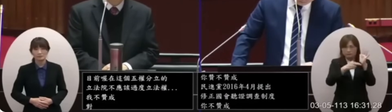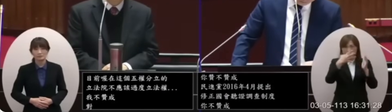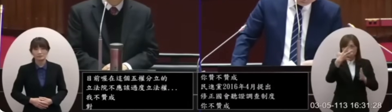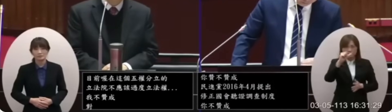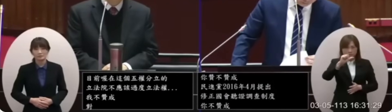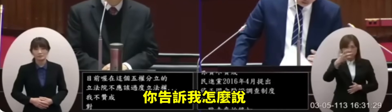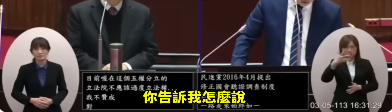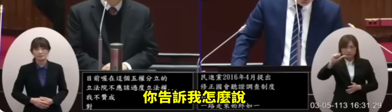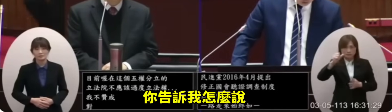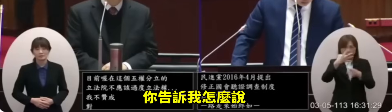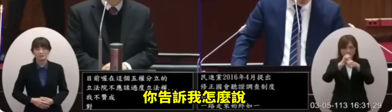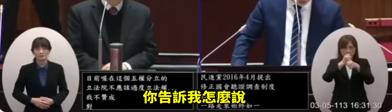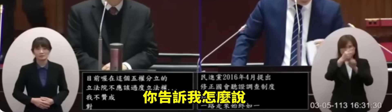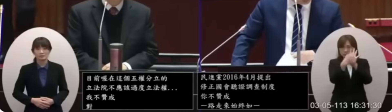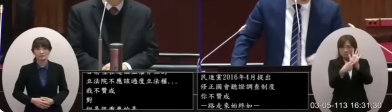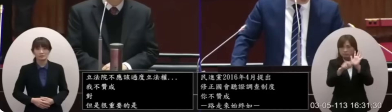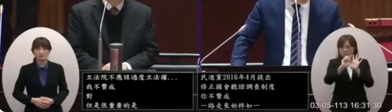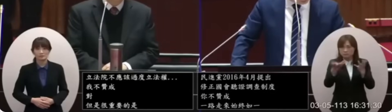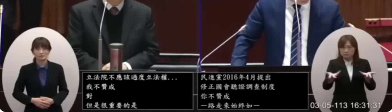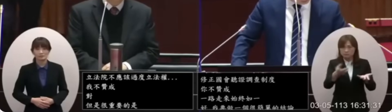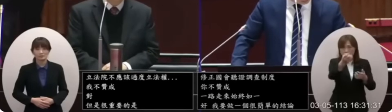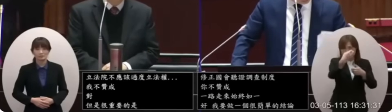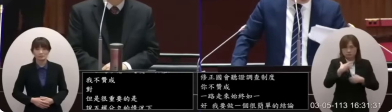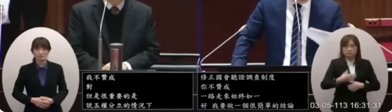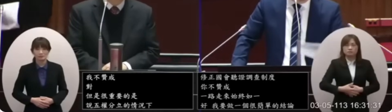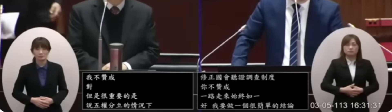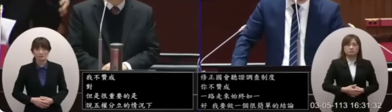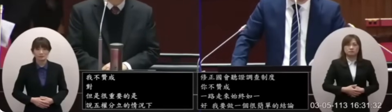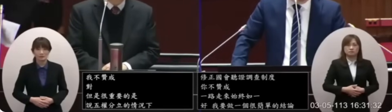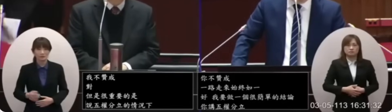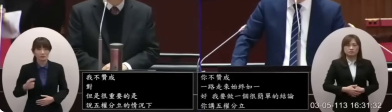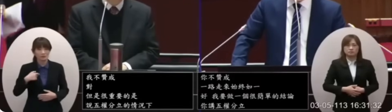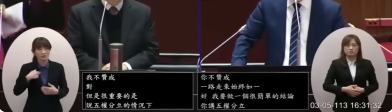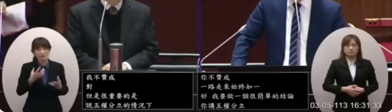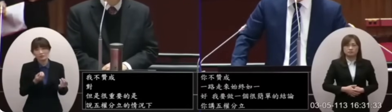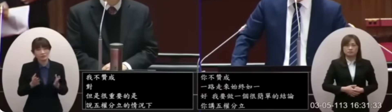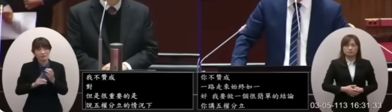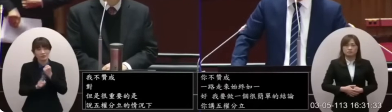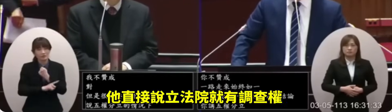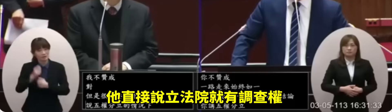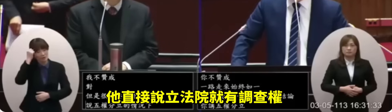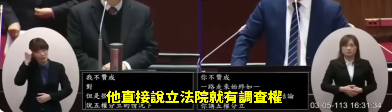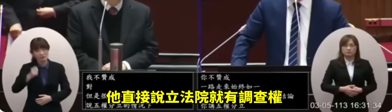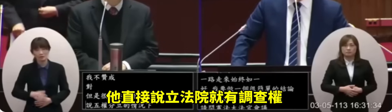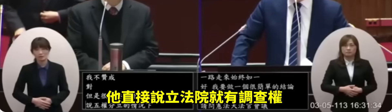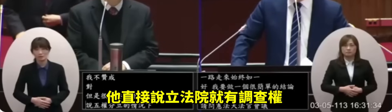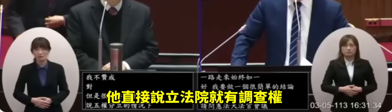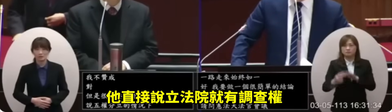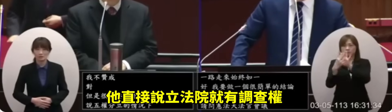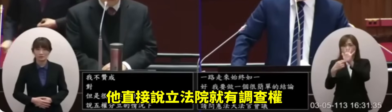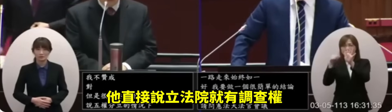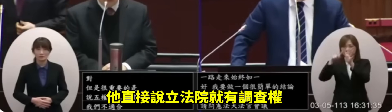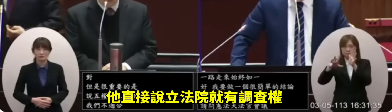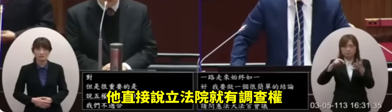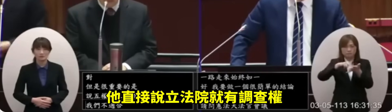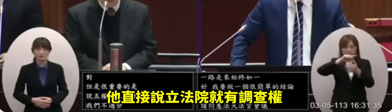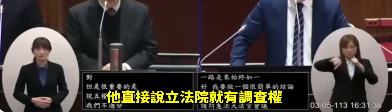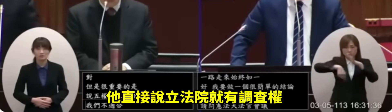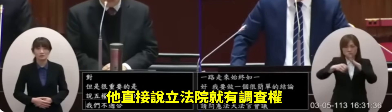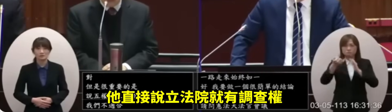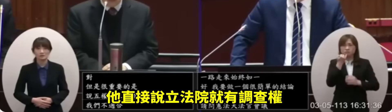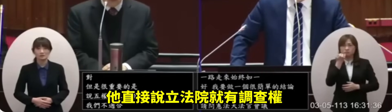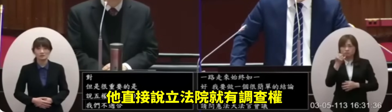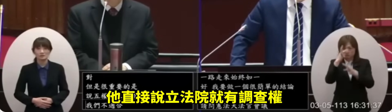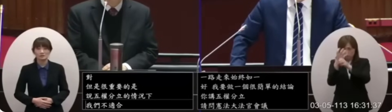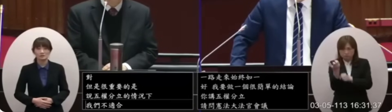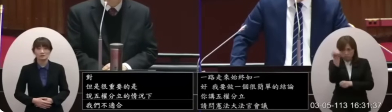说？你告诉我怎么说？ 我没有办法记起来。 他直接说立法院就有调查